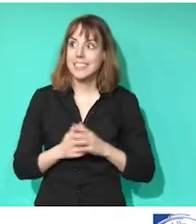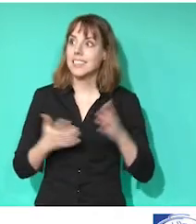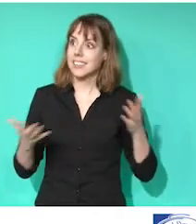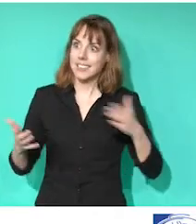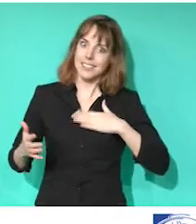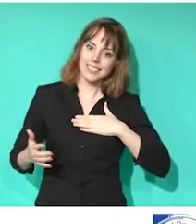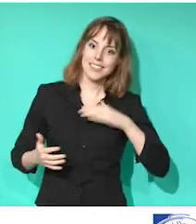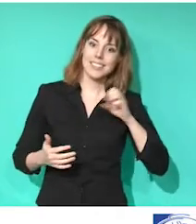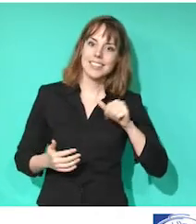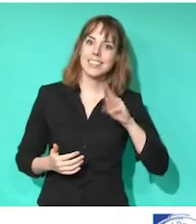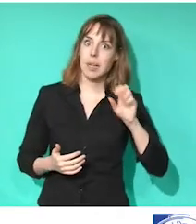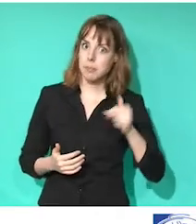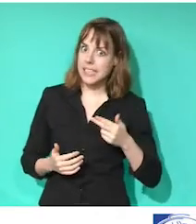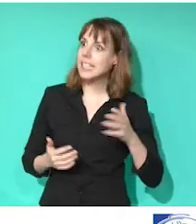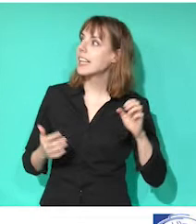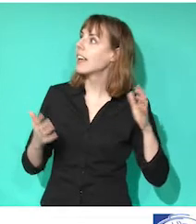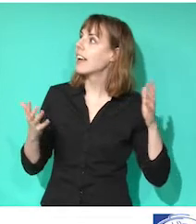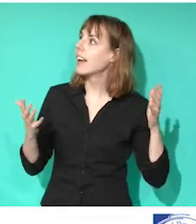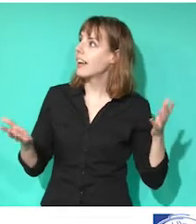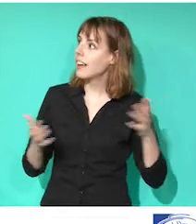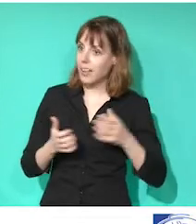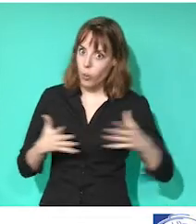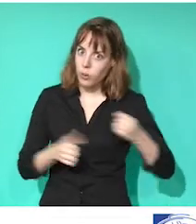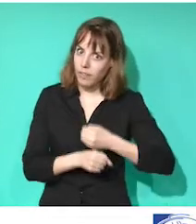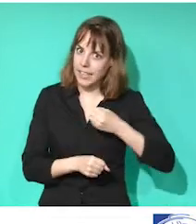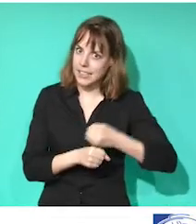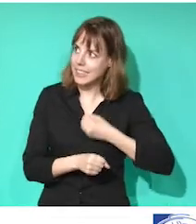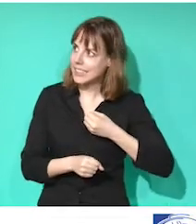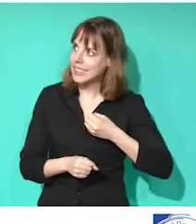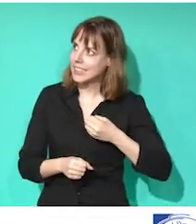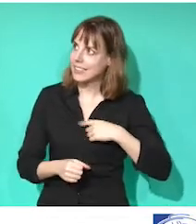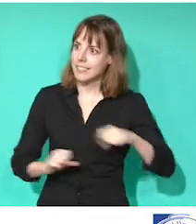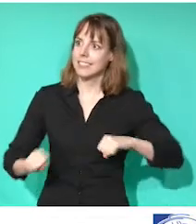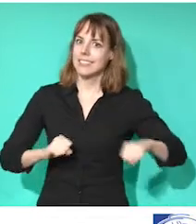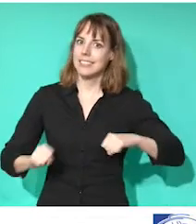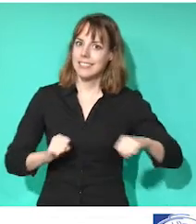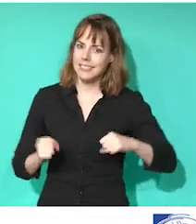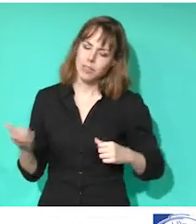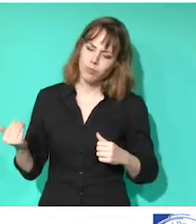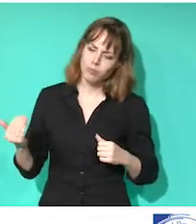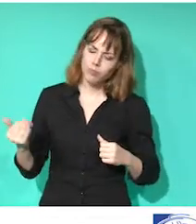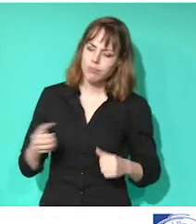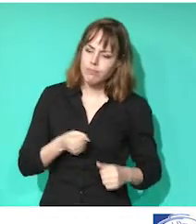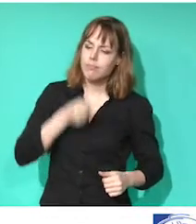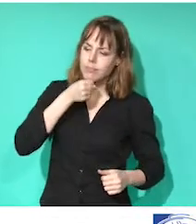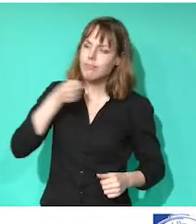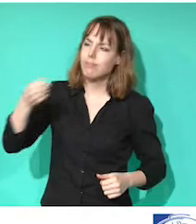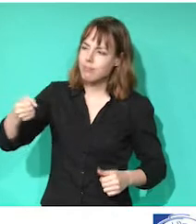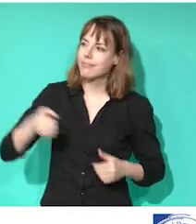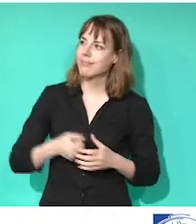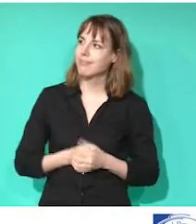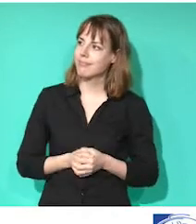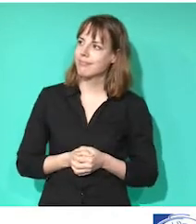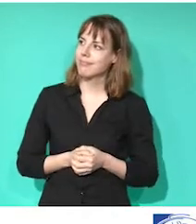donc, comme je vois que tu as beaucoup travaillé et que tu te dépêches, viens là près de moi, prends ton micro et on